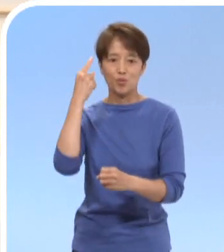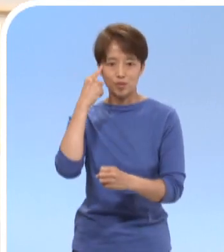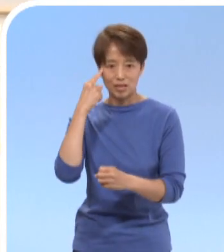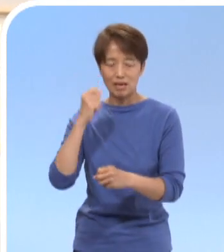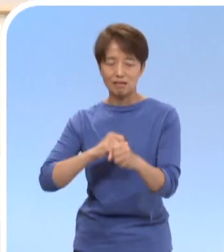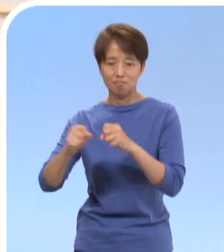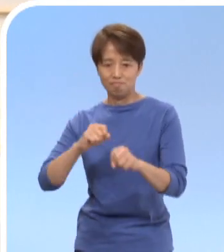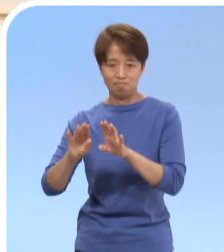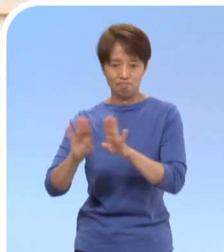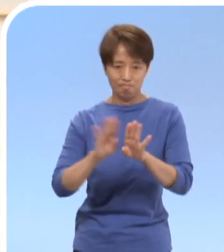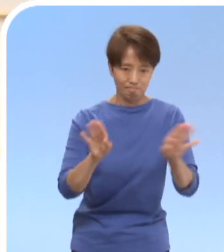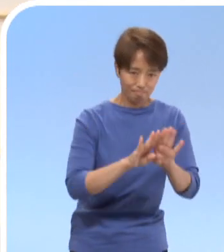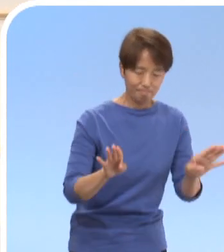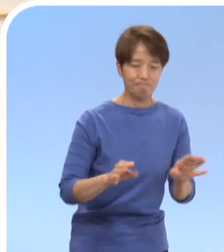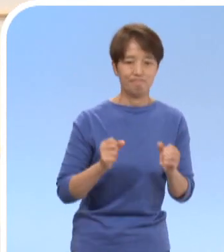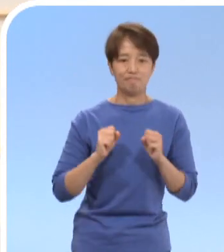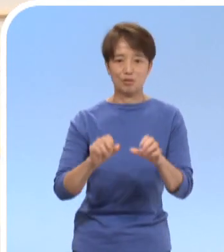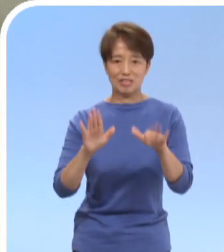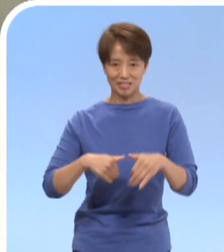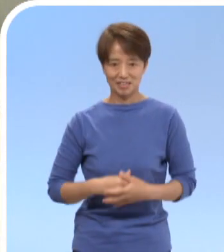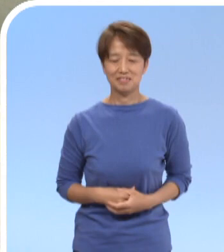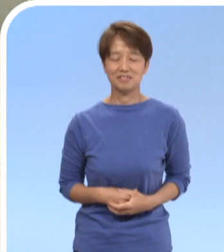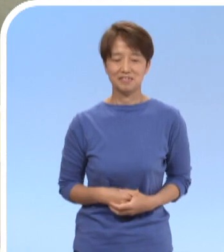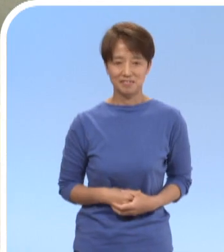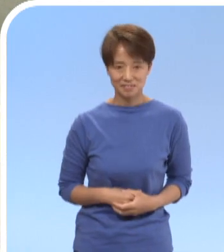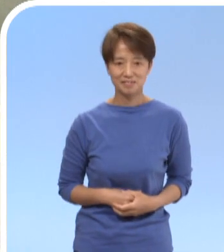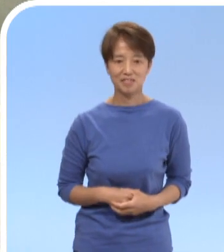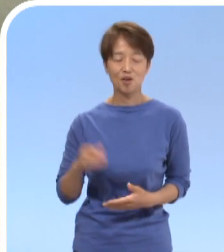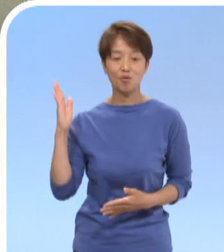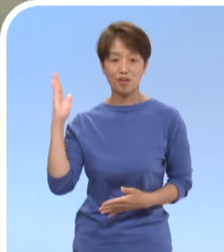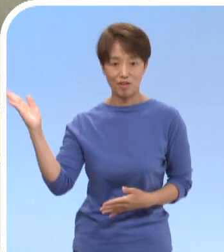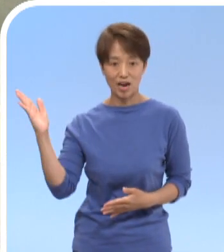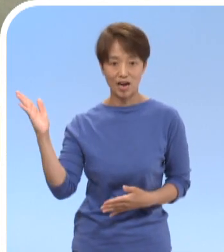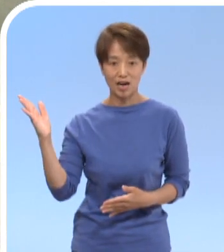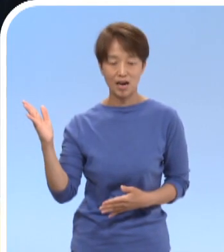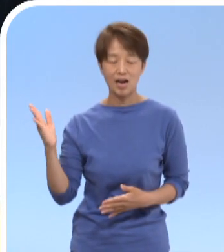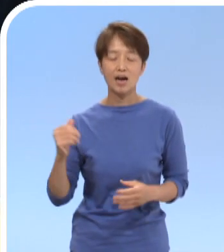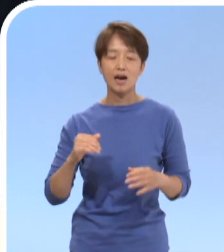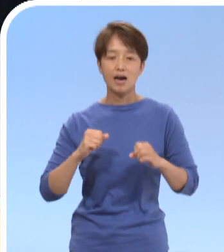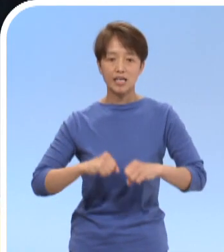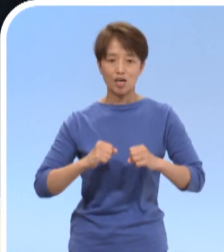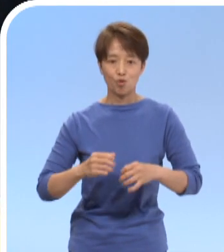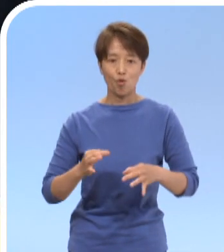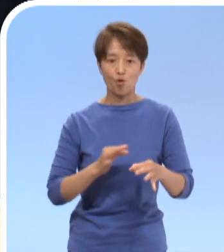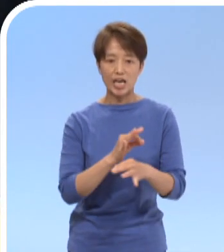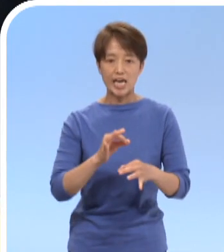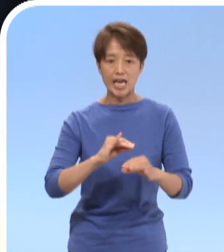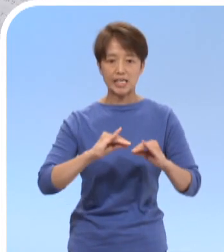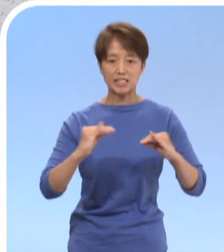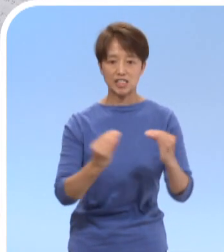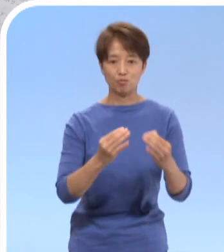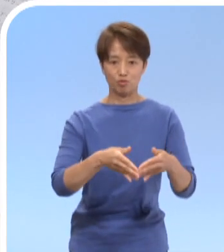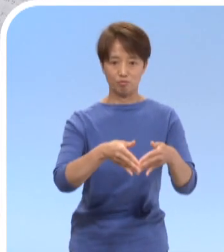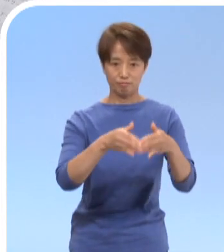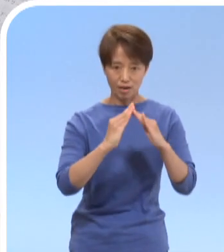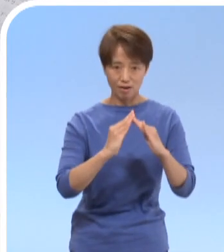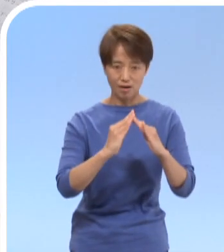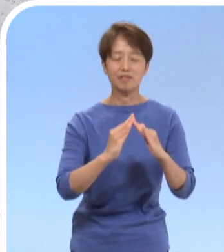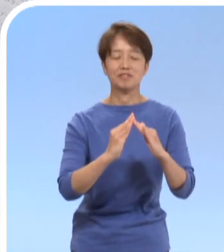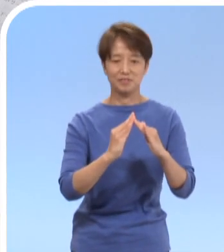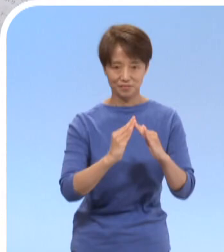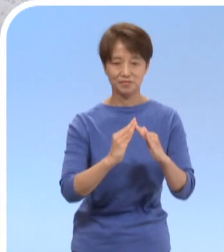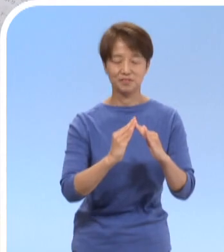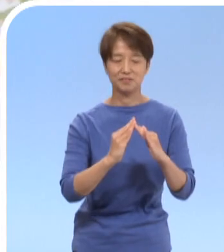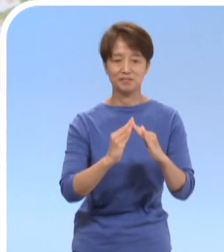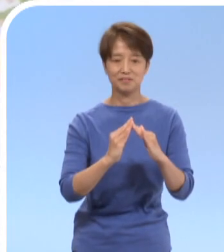と思って、うん、できることを片っ端からやってきた。 うわ。 サンナッツ食品では健康経営チームを立ち上げ、健康